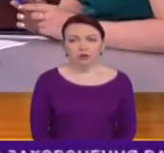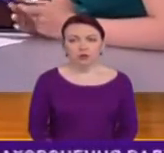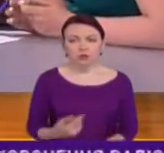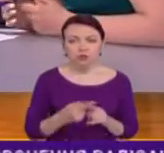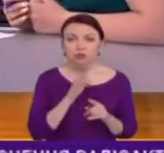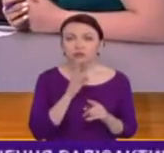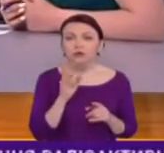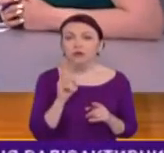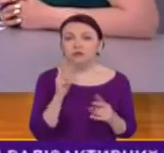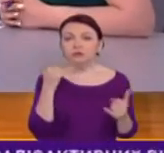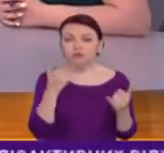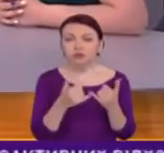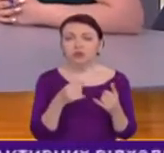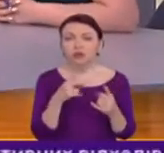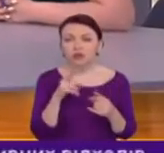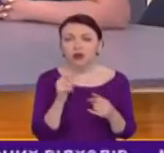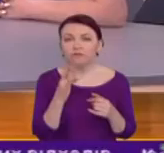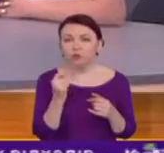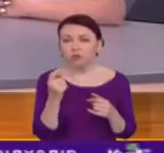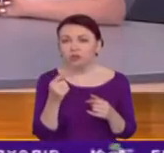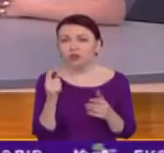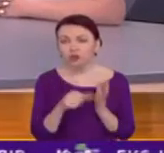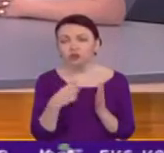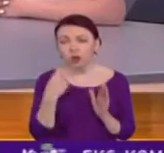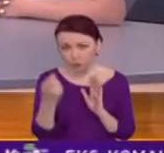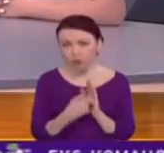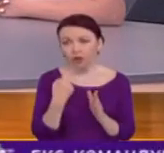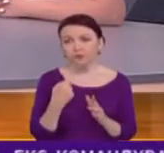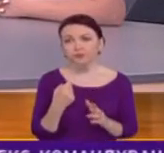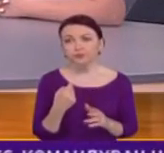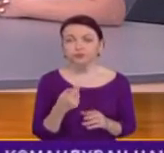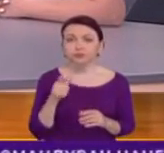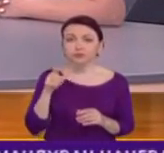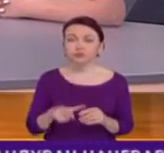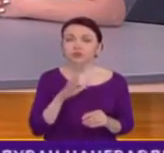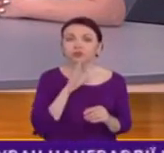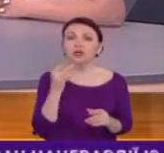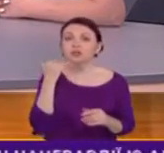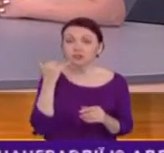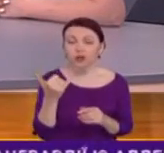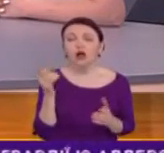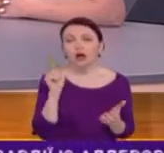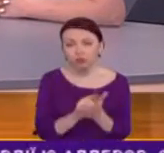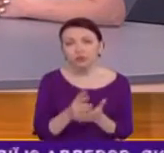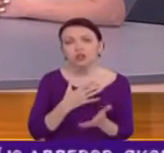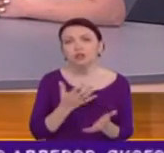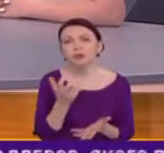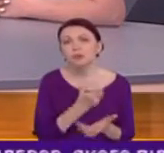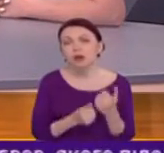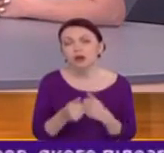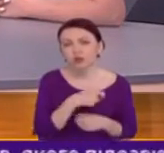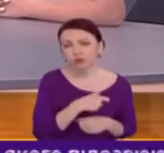адресою, з додзвонювачкою, з людиною, хто зателефонував, звичайно, з нашою приймальною зв'яжуться